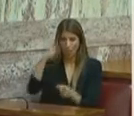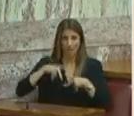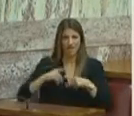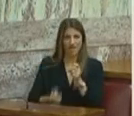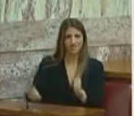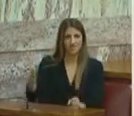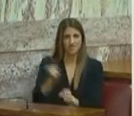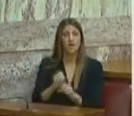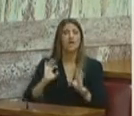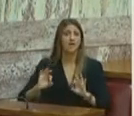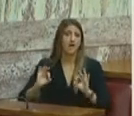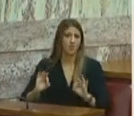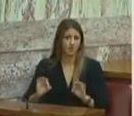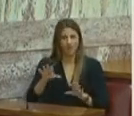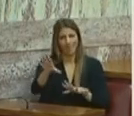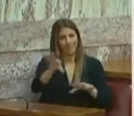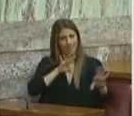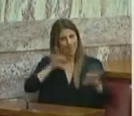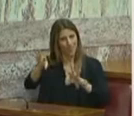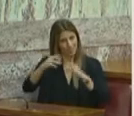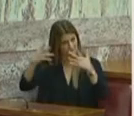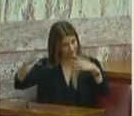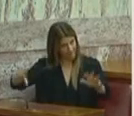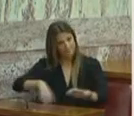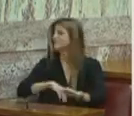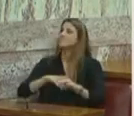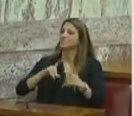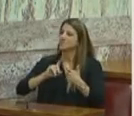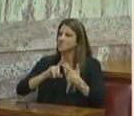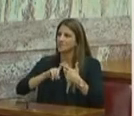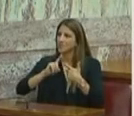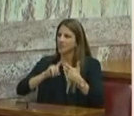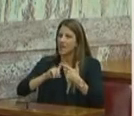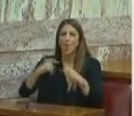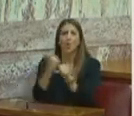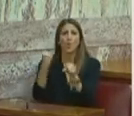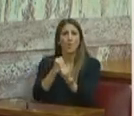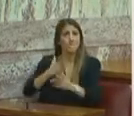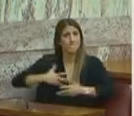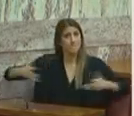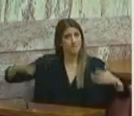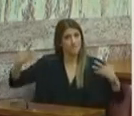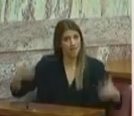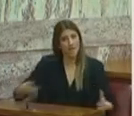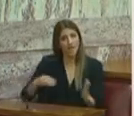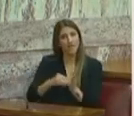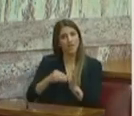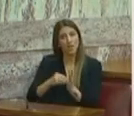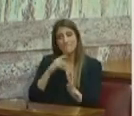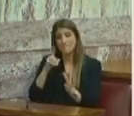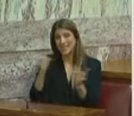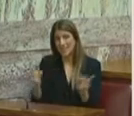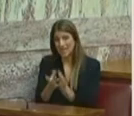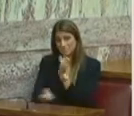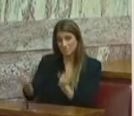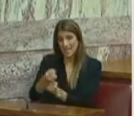στα οποία και διορισμούς κάνατε και μεγάλες δουλειές γίνανε και ίσως μια μελλοντική κυβέρνηση σε